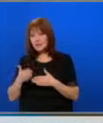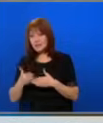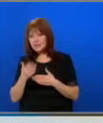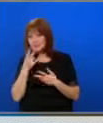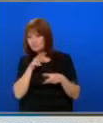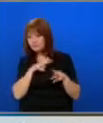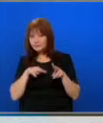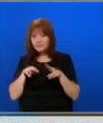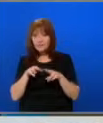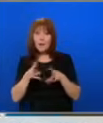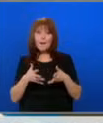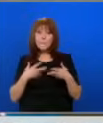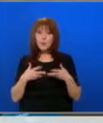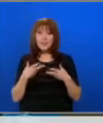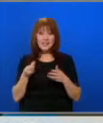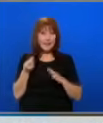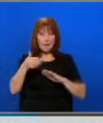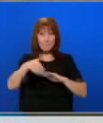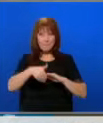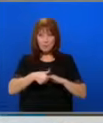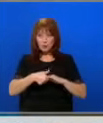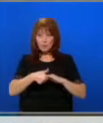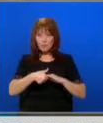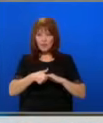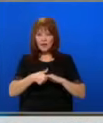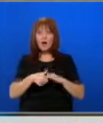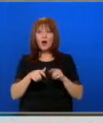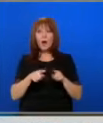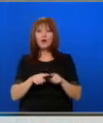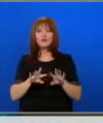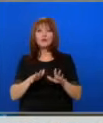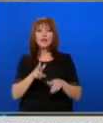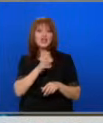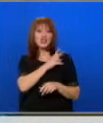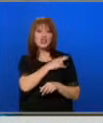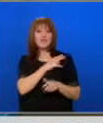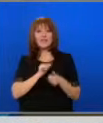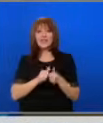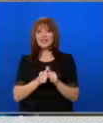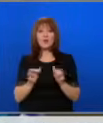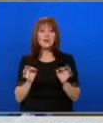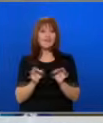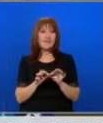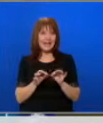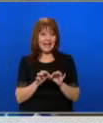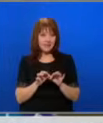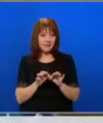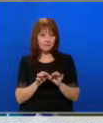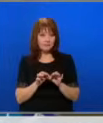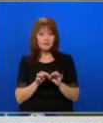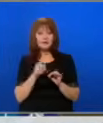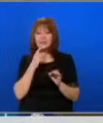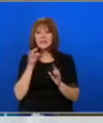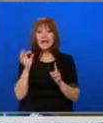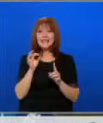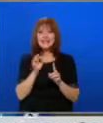кодекс. Поискан е този подкуп от евентуално шеф на спортна федерация, с